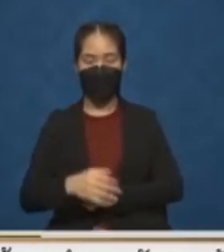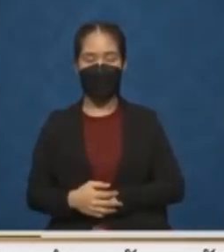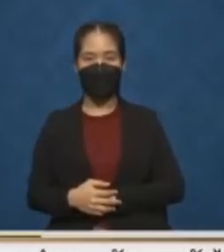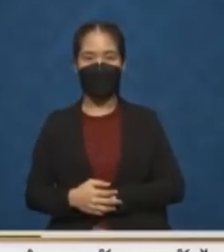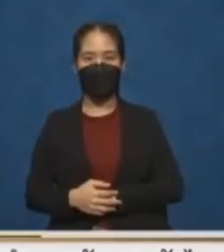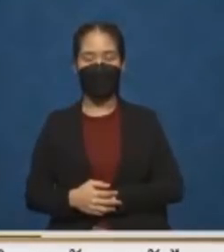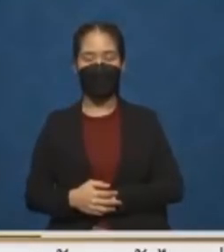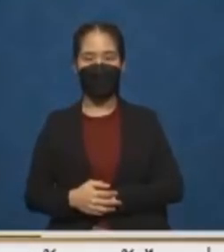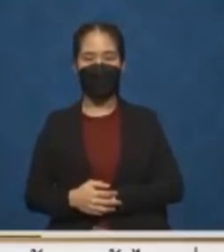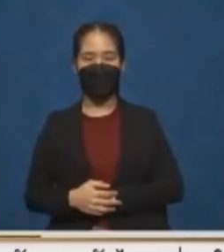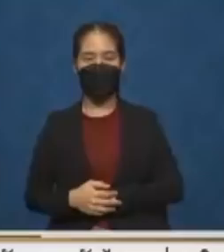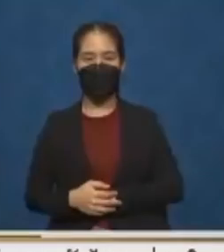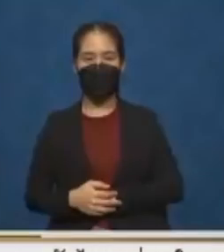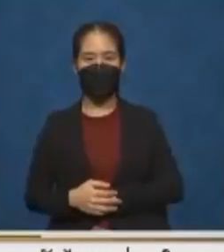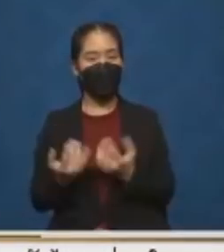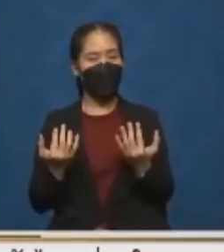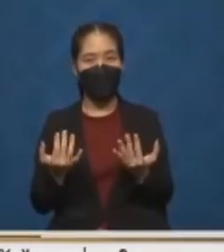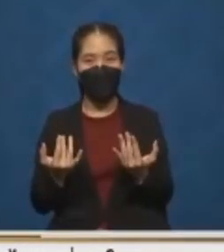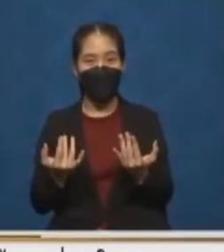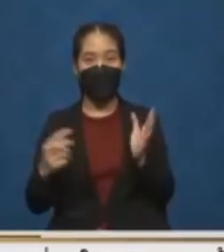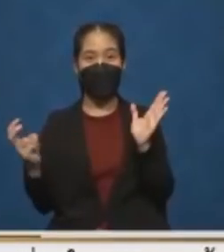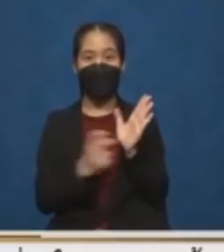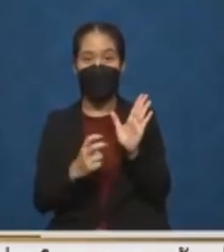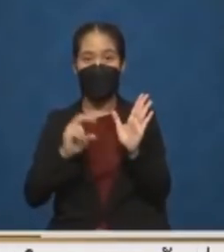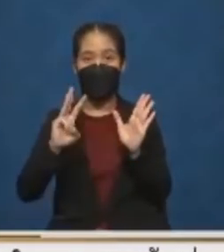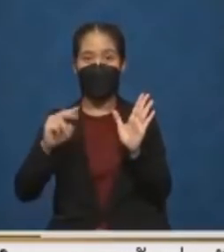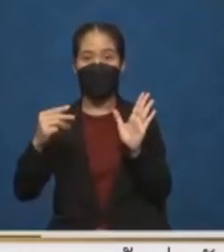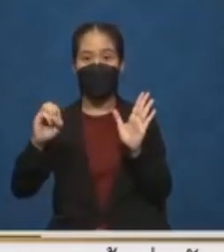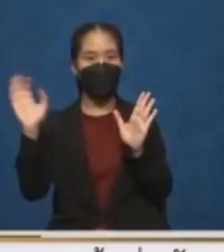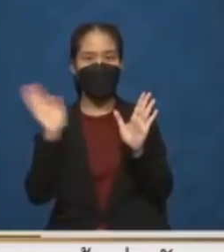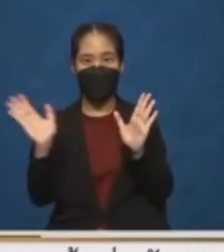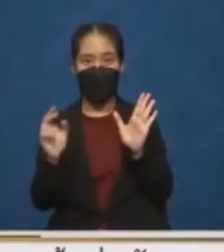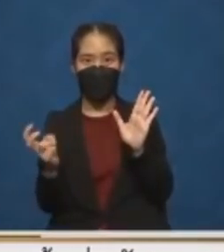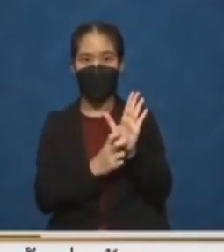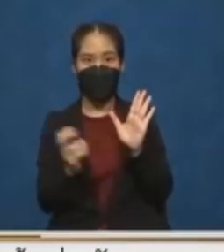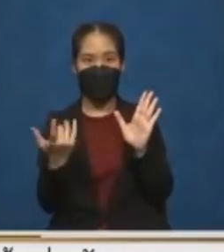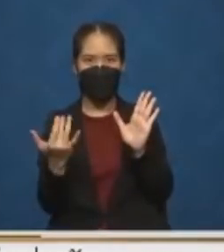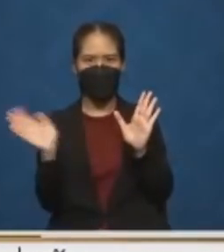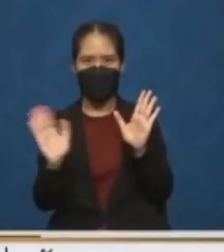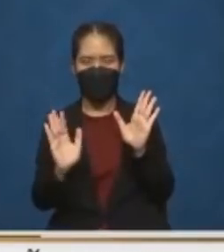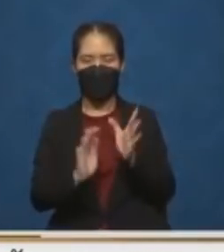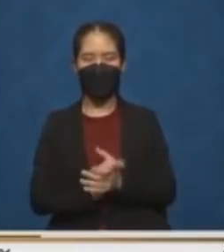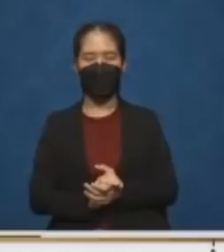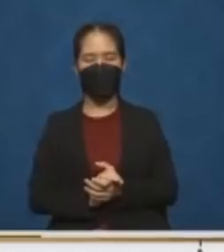เป็นต้องได้รับการรับลองจากองคการอนามายโลกแบบปทานครับ,